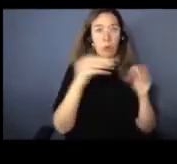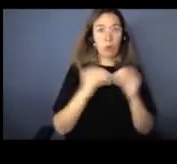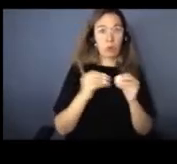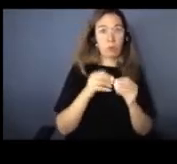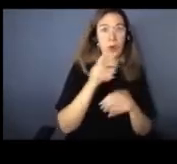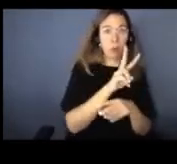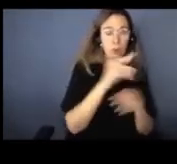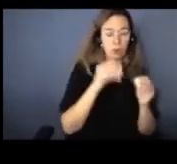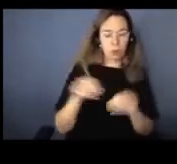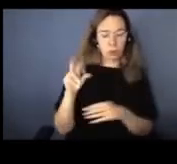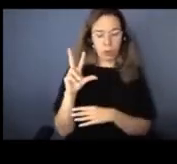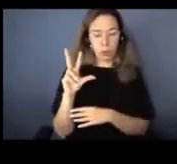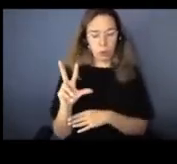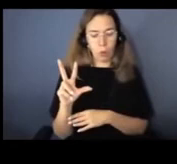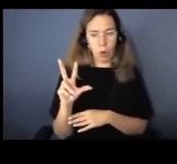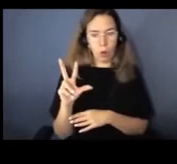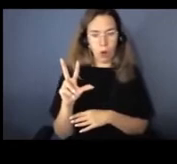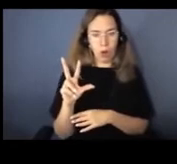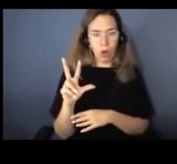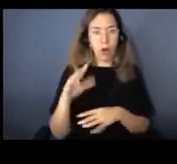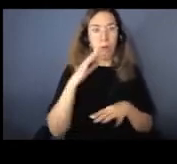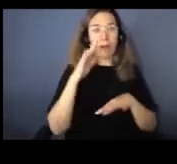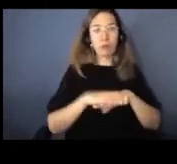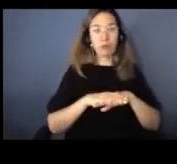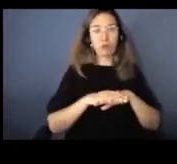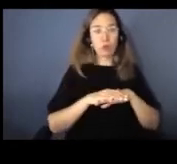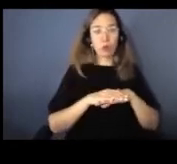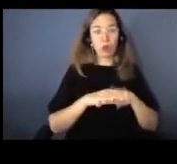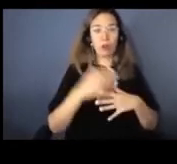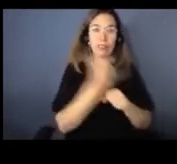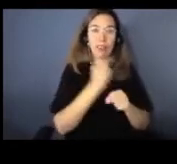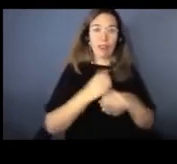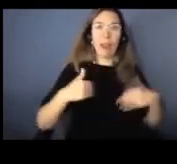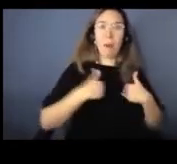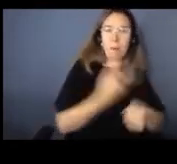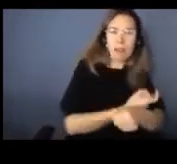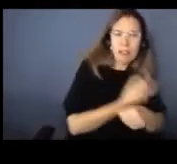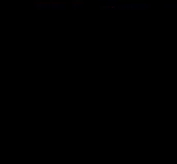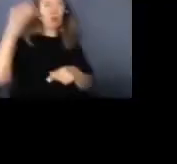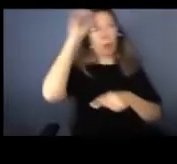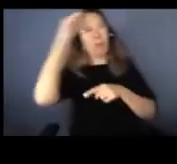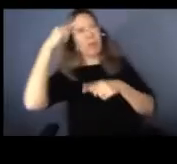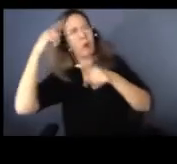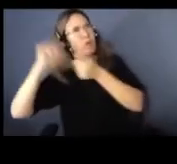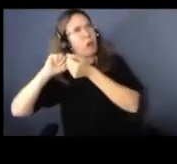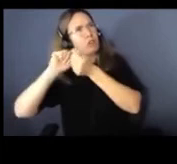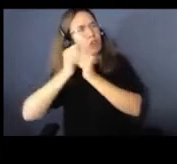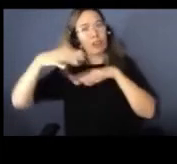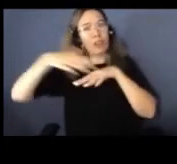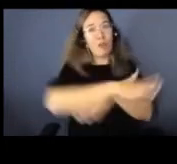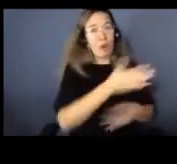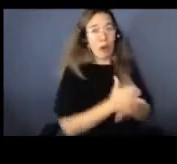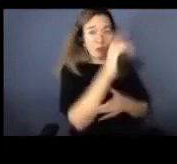point 3, quand je parle de l'évolution de la pratique vétérinaire et l'évolution des mentalités qui affecterait le droit,